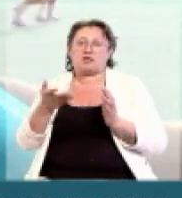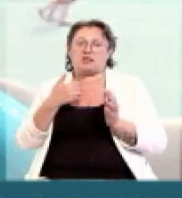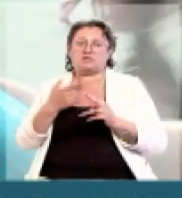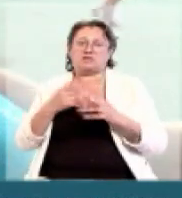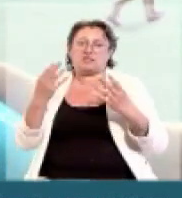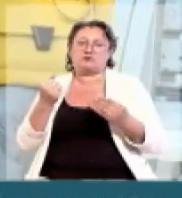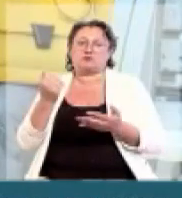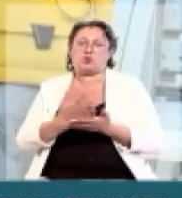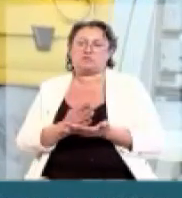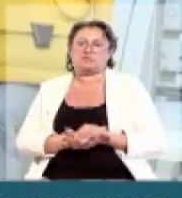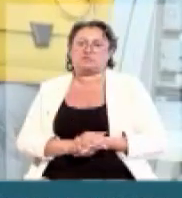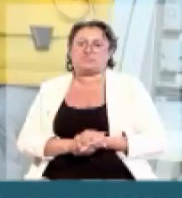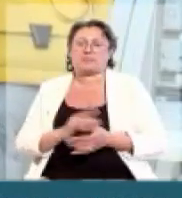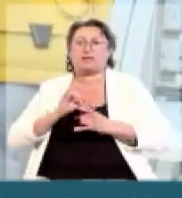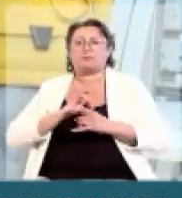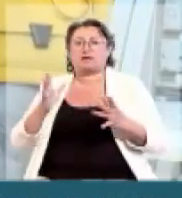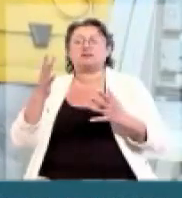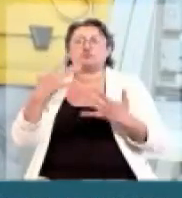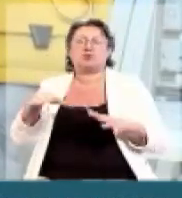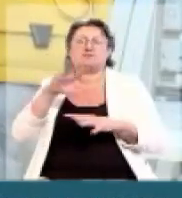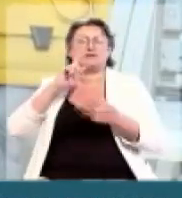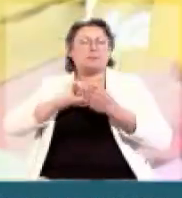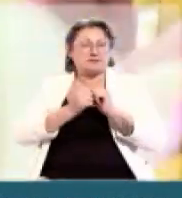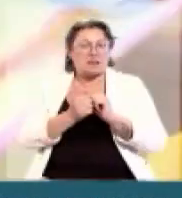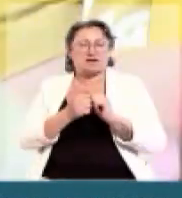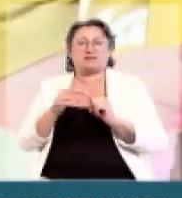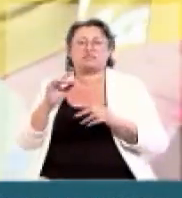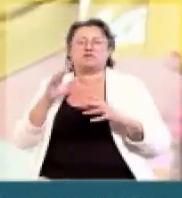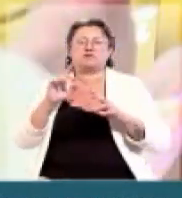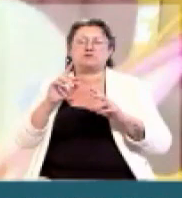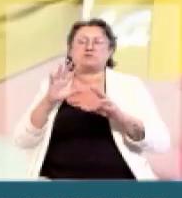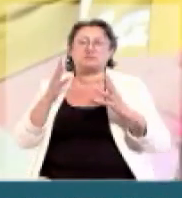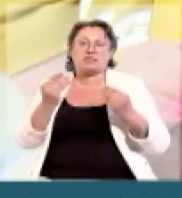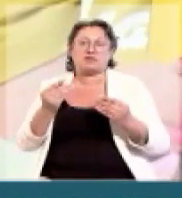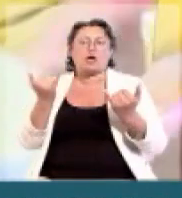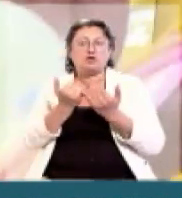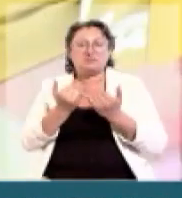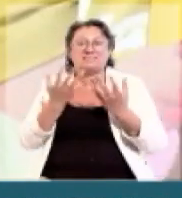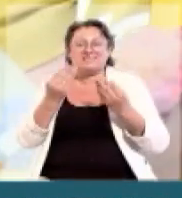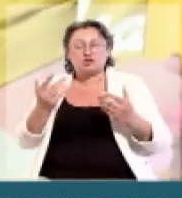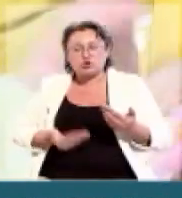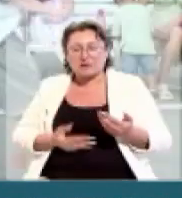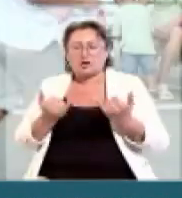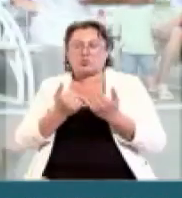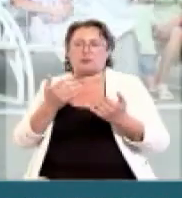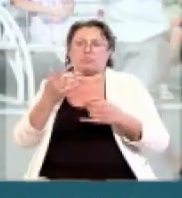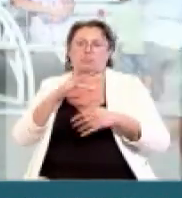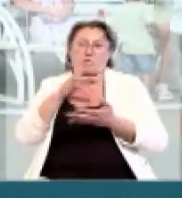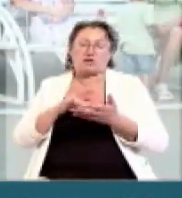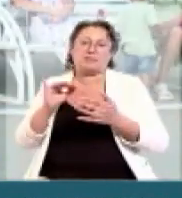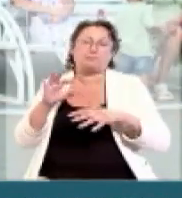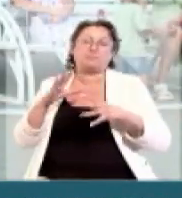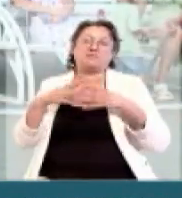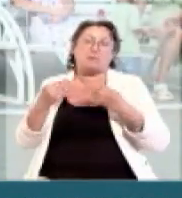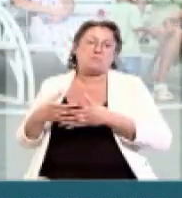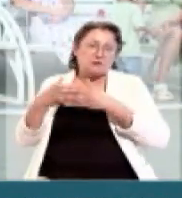– это день столицы. Праздник стал запоминающимся событием для жителей и гостей города. Многие приходили с семьями и приводили с собой маленьких